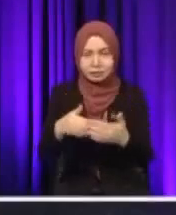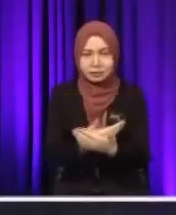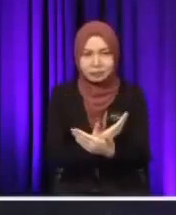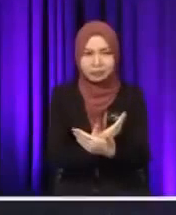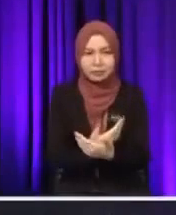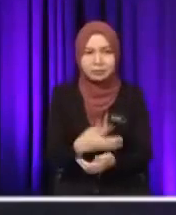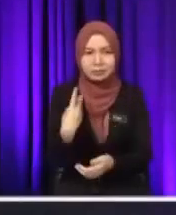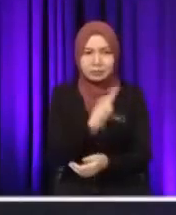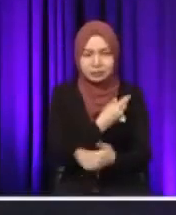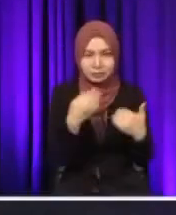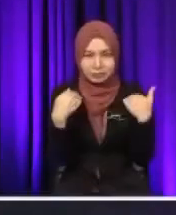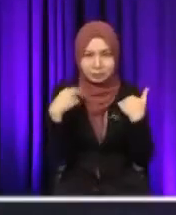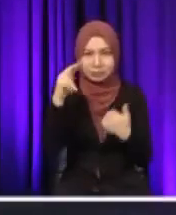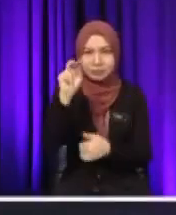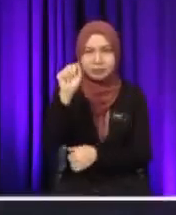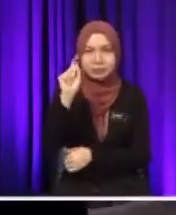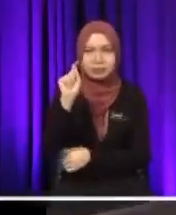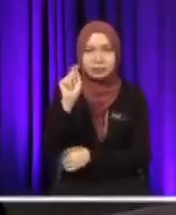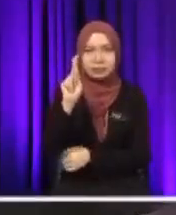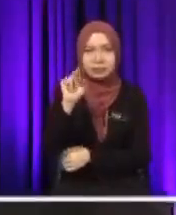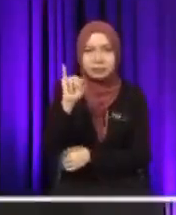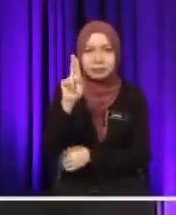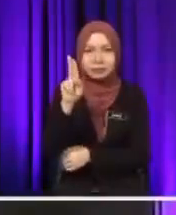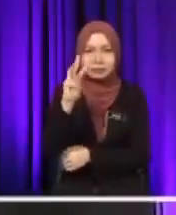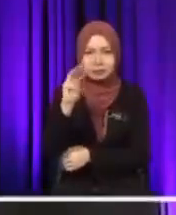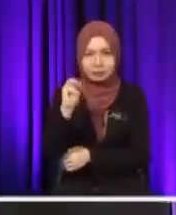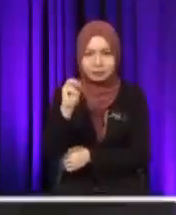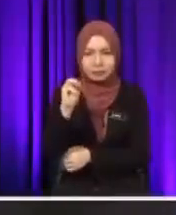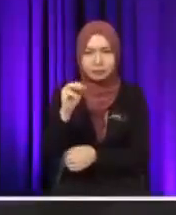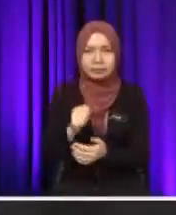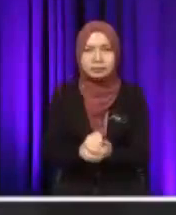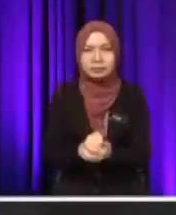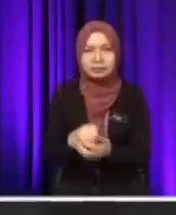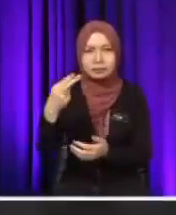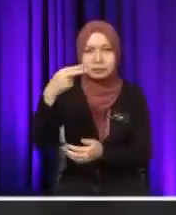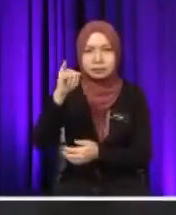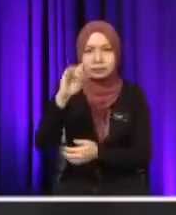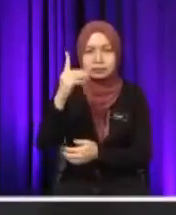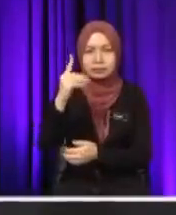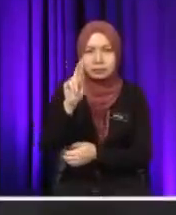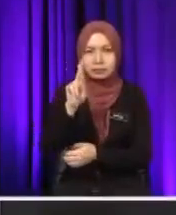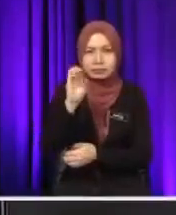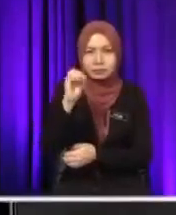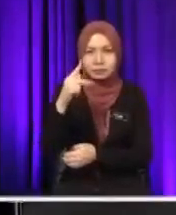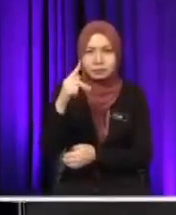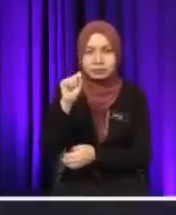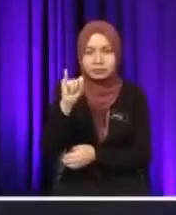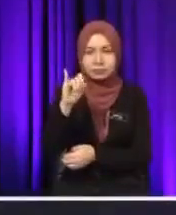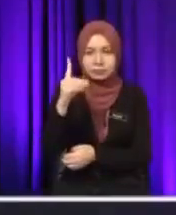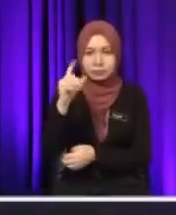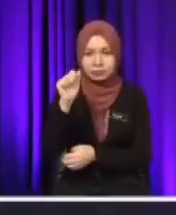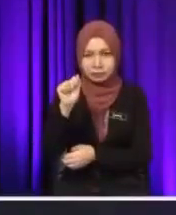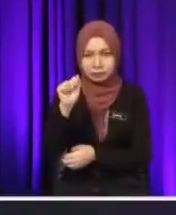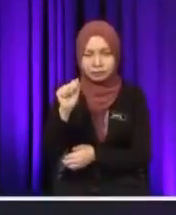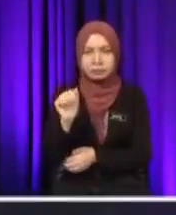natrium hidroksida, kita kenali sebagai glycerin yang telah dimampatkan. Oh. Okey, dimampatkan dan